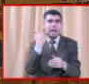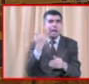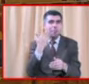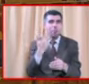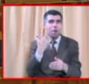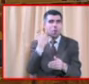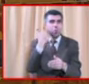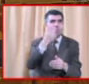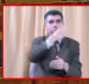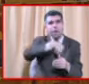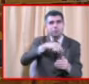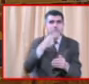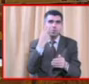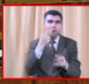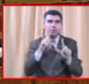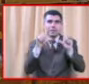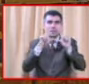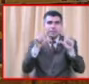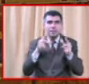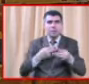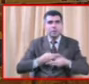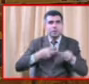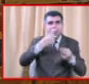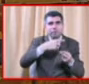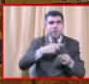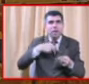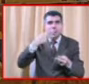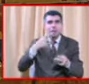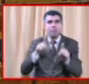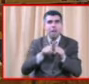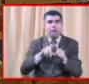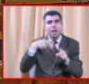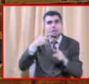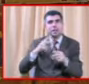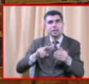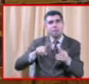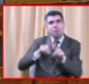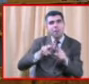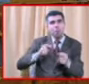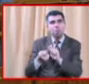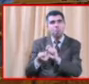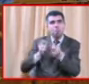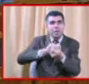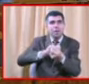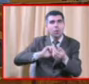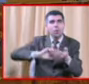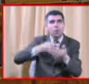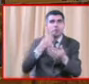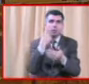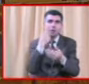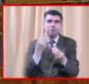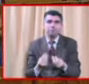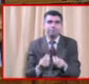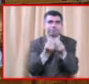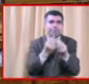وفتنة مغرية للصور والأصوات تحول اللغة الخاصة بدنيا الفكر إلى دنيا الغرائز، وتأثير غير